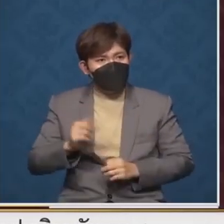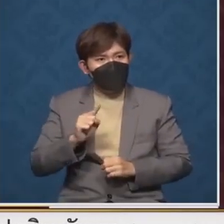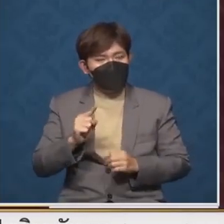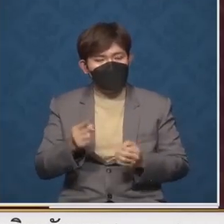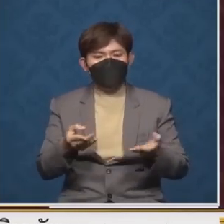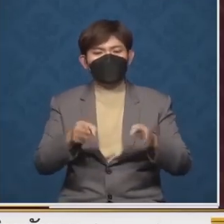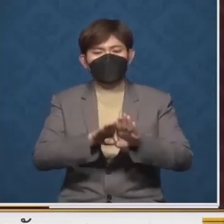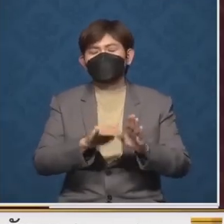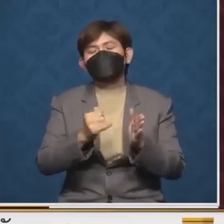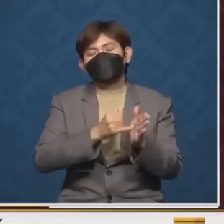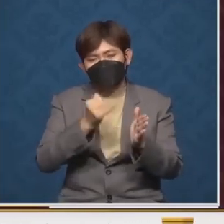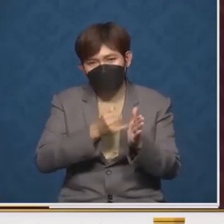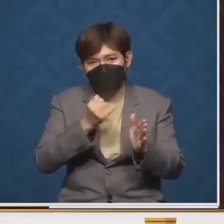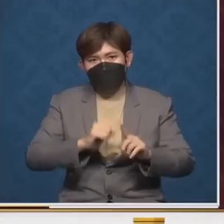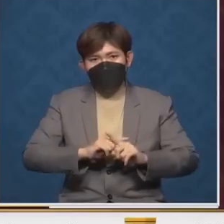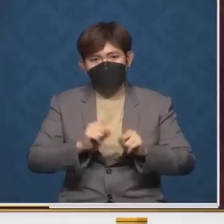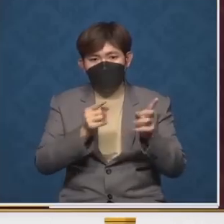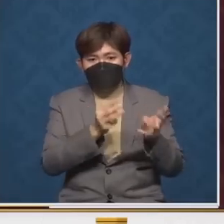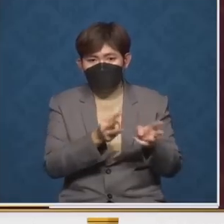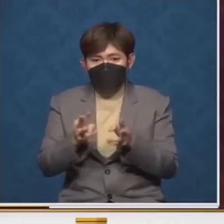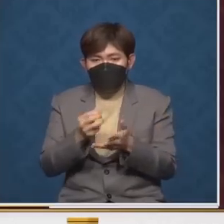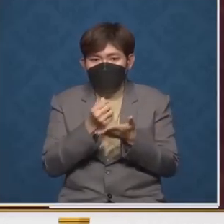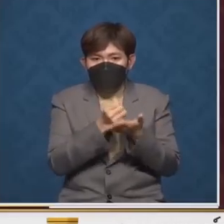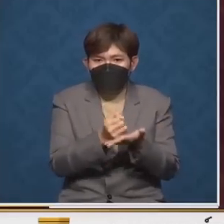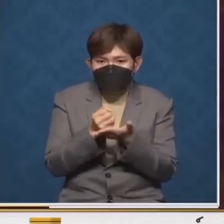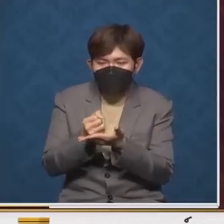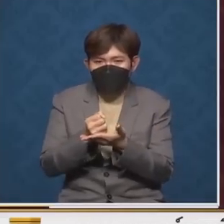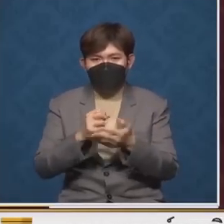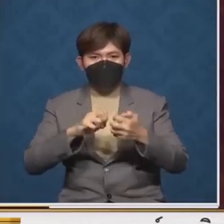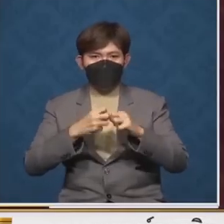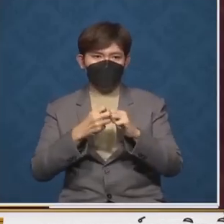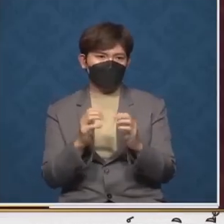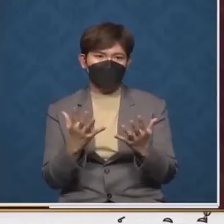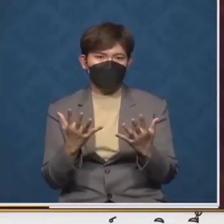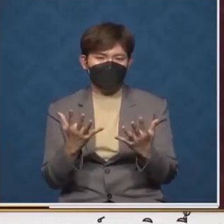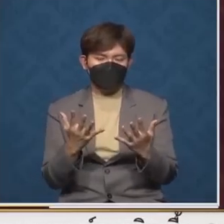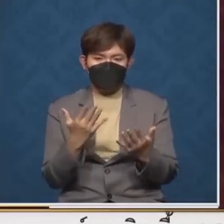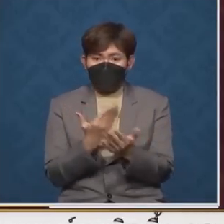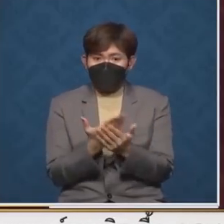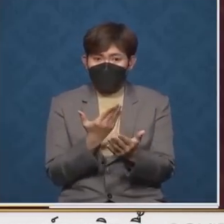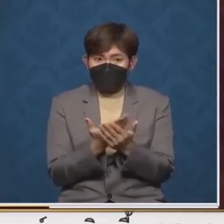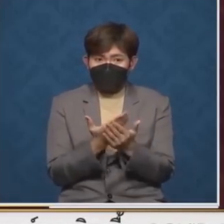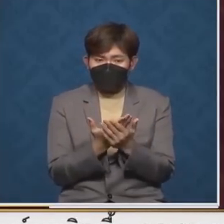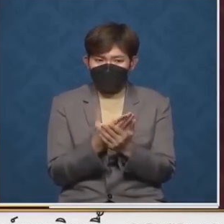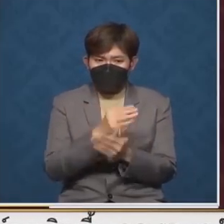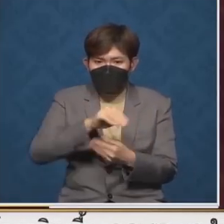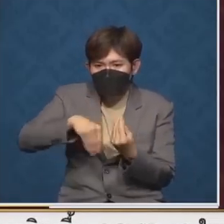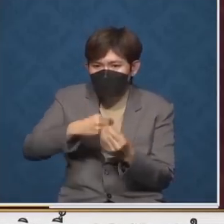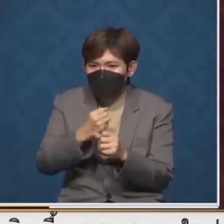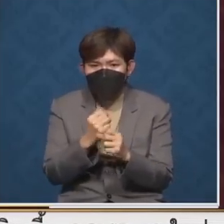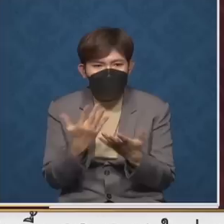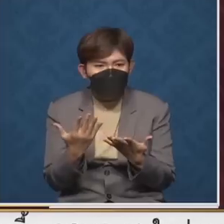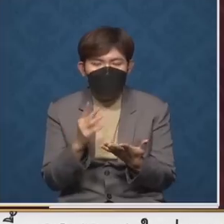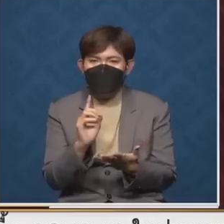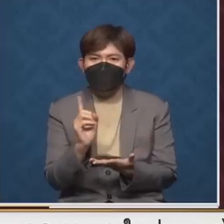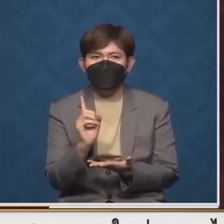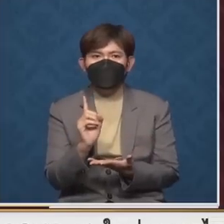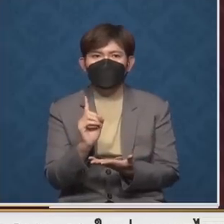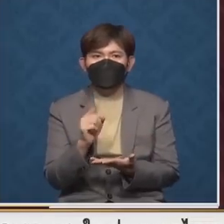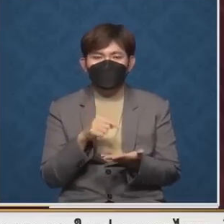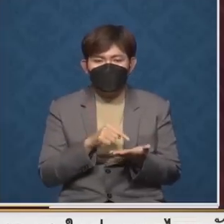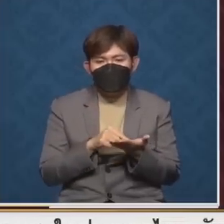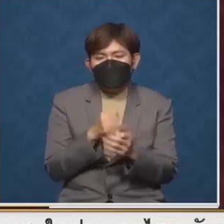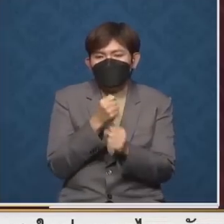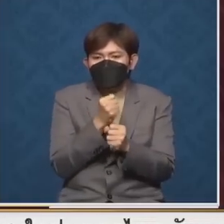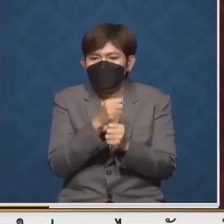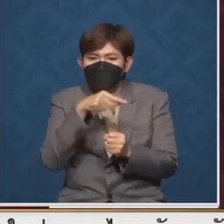นปิดง่ายแต่ว่าท่านไม่มีมาตรการยียวยาและรองรับที่ชดเจนเงินที่เอาไปก็ไมรเอไปทำอะไรหมดต้องไปยื่น application